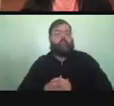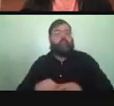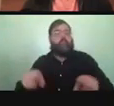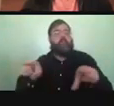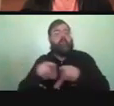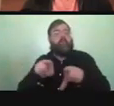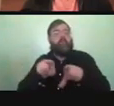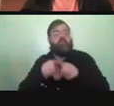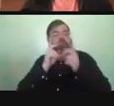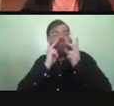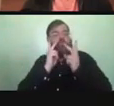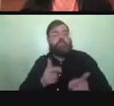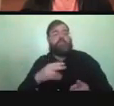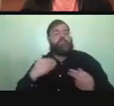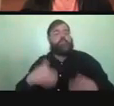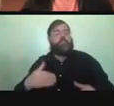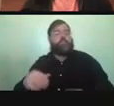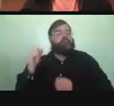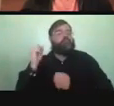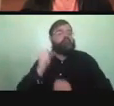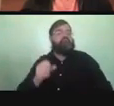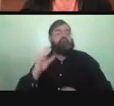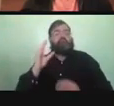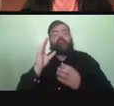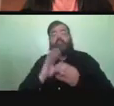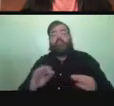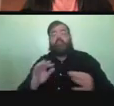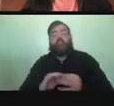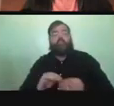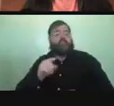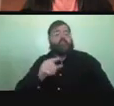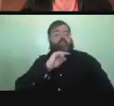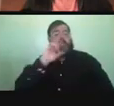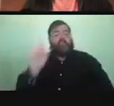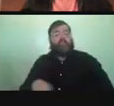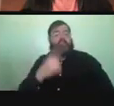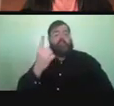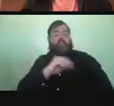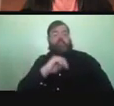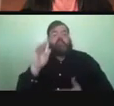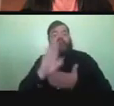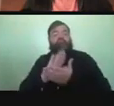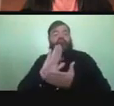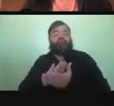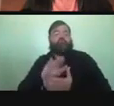Na tukiangalia miundo hii, tunaona kuwa kwa kweli kuna